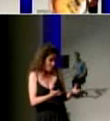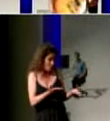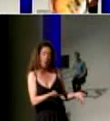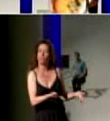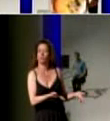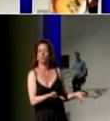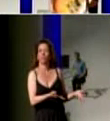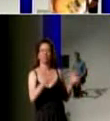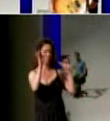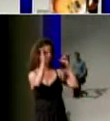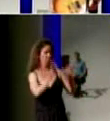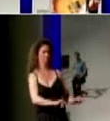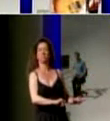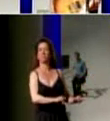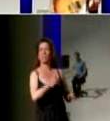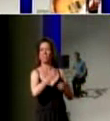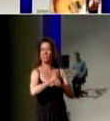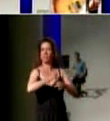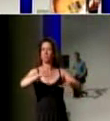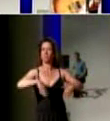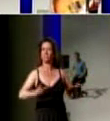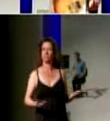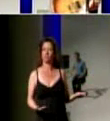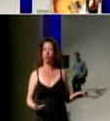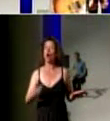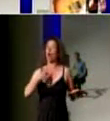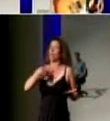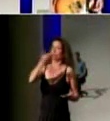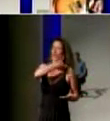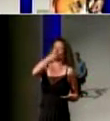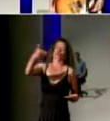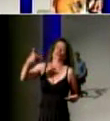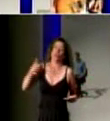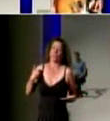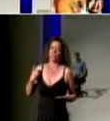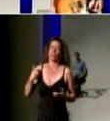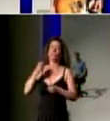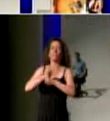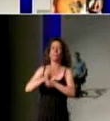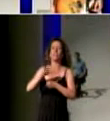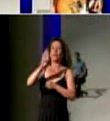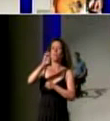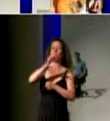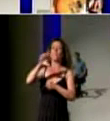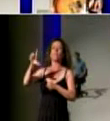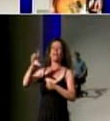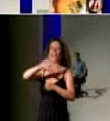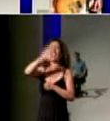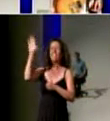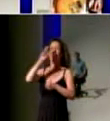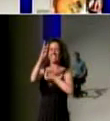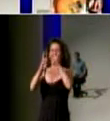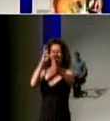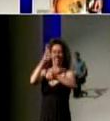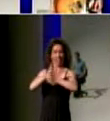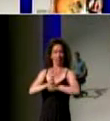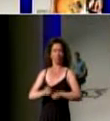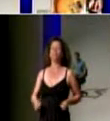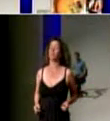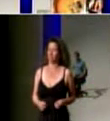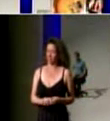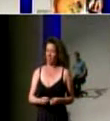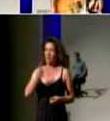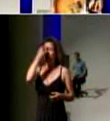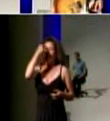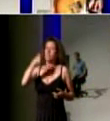travailler et qui sont toujours à la recherche d'emploi. Moi, j'ai eu une grande chance de travailler chez Bell Canada pendant 6 ans. Ça a été